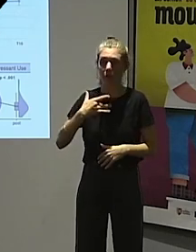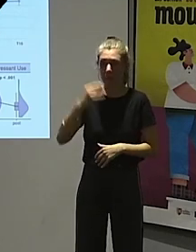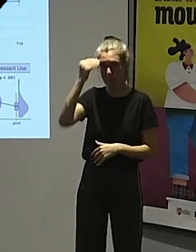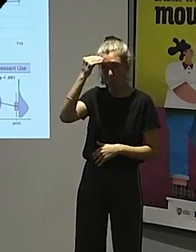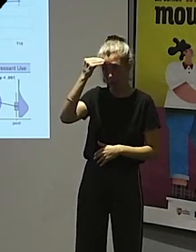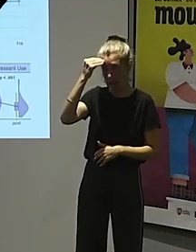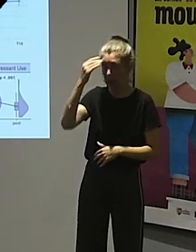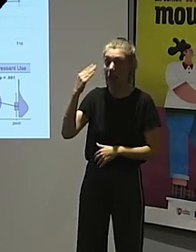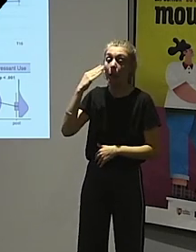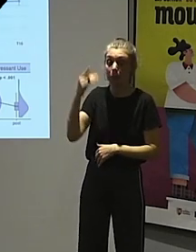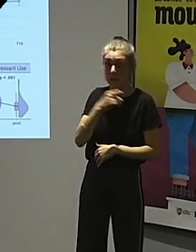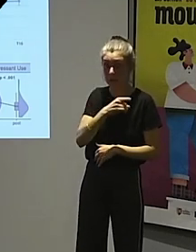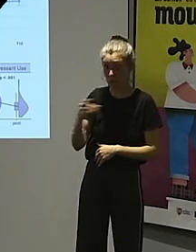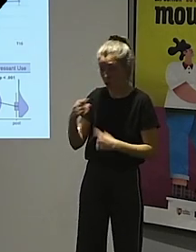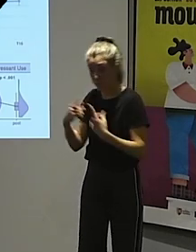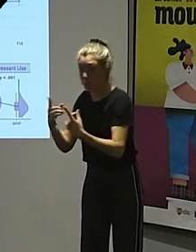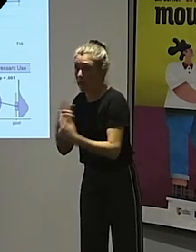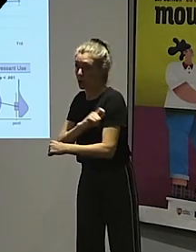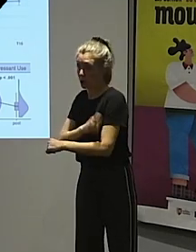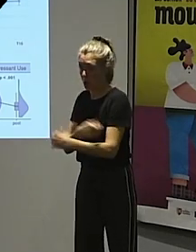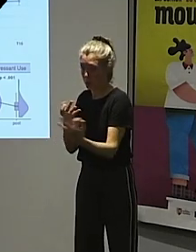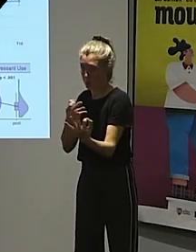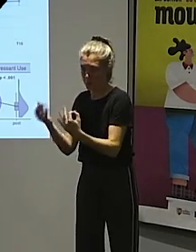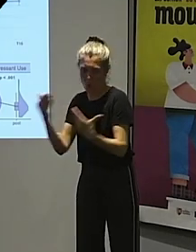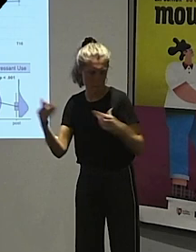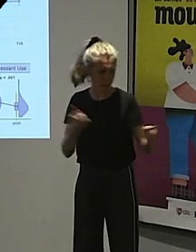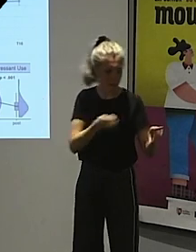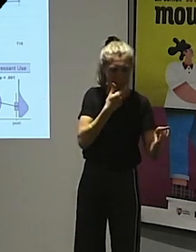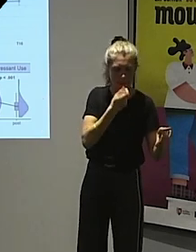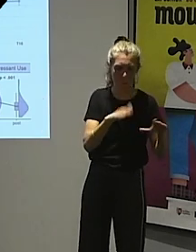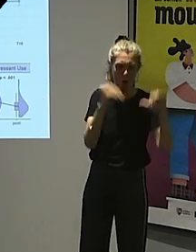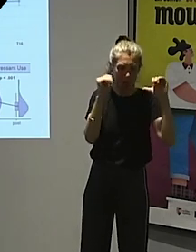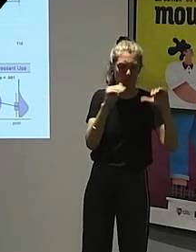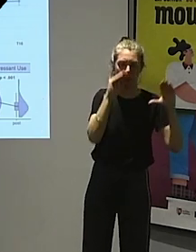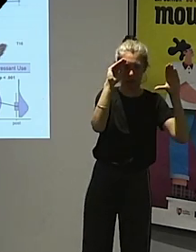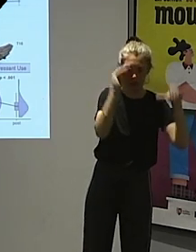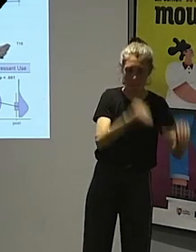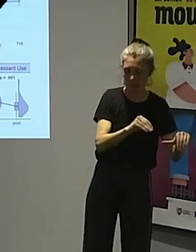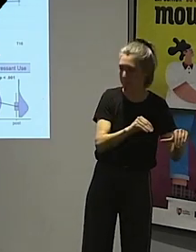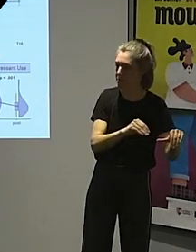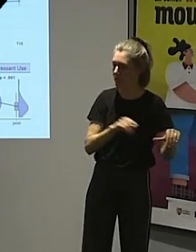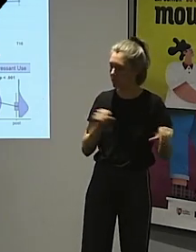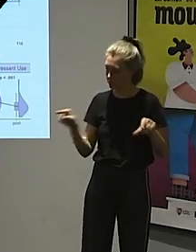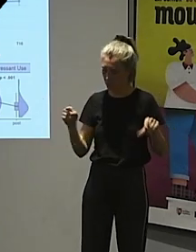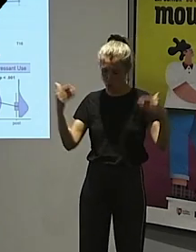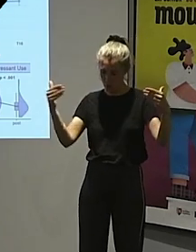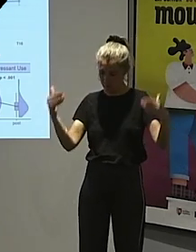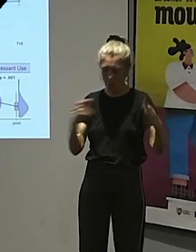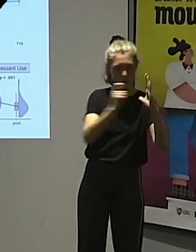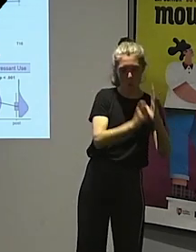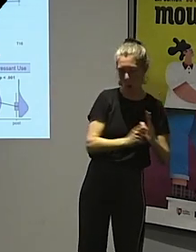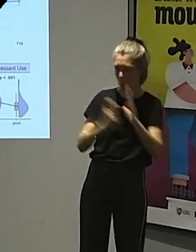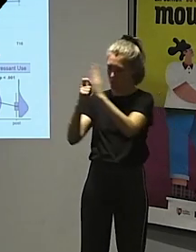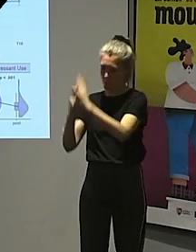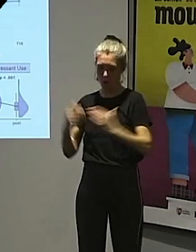du programme d'activité physique par rapport à l'antidépresseur sur plusieurs moments d'évaluation, on